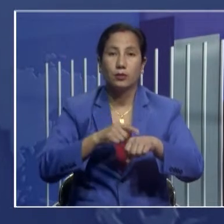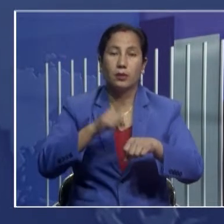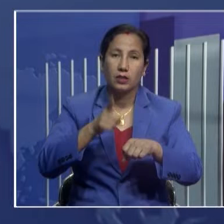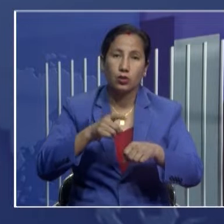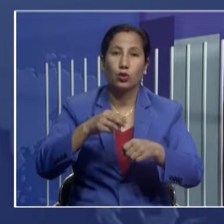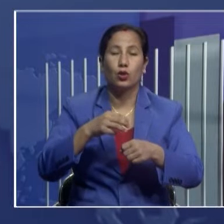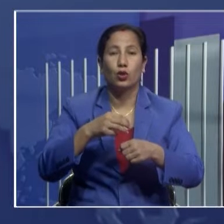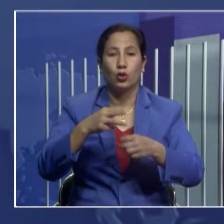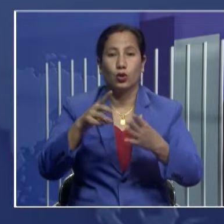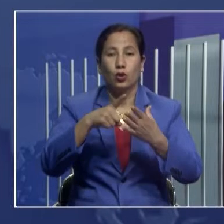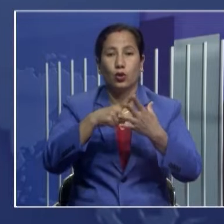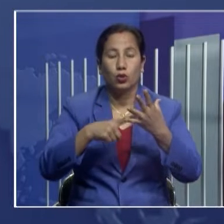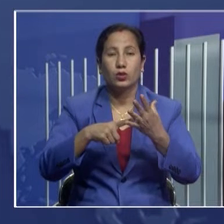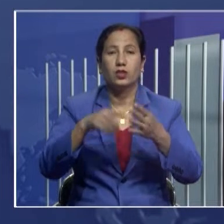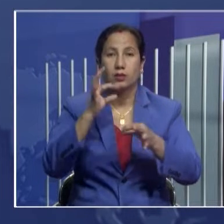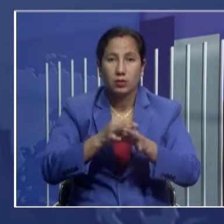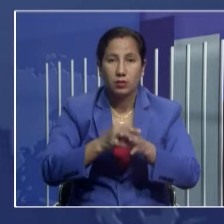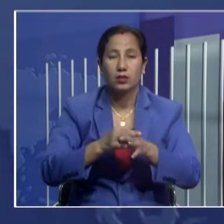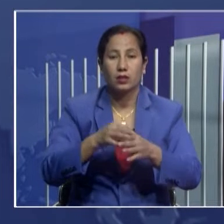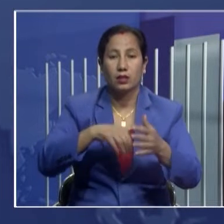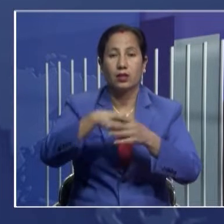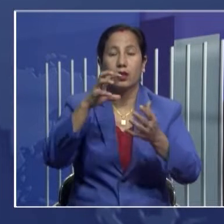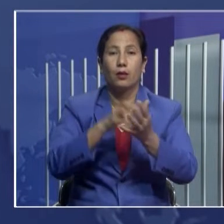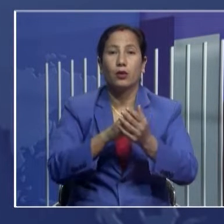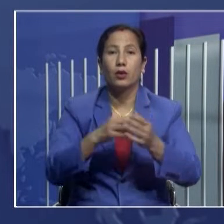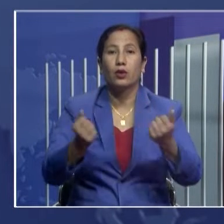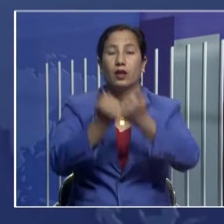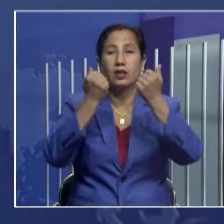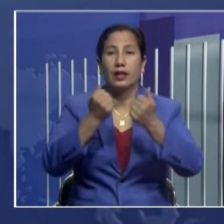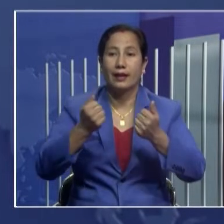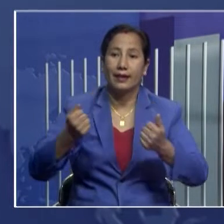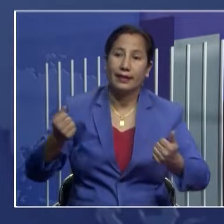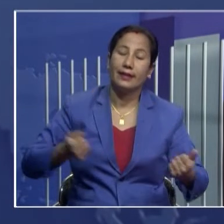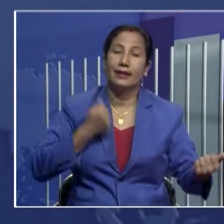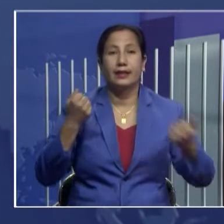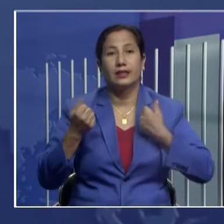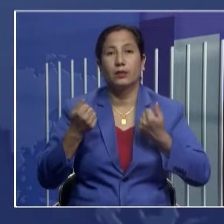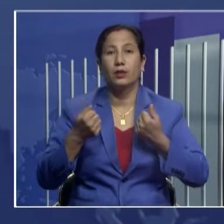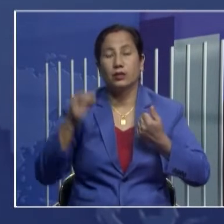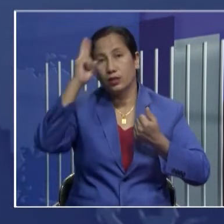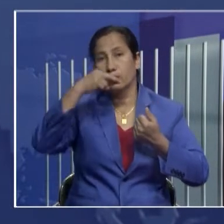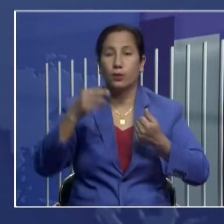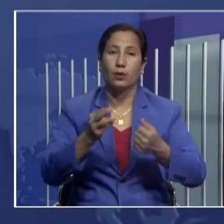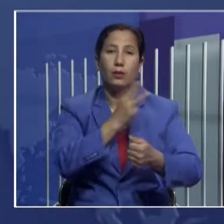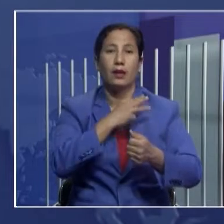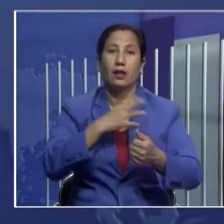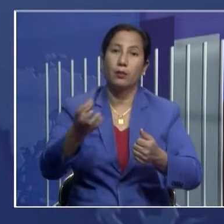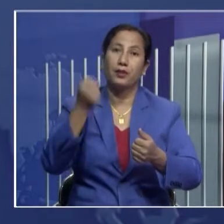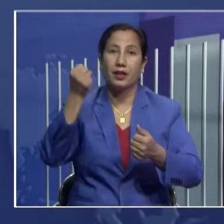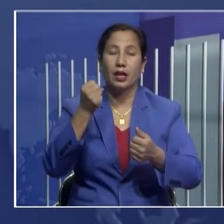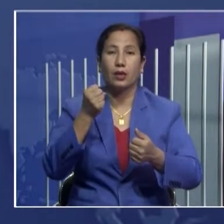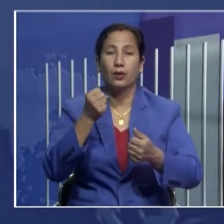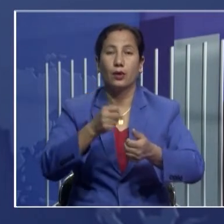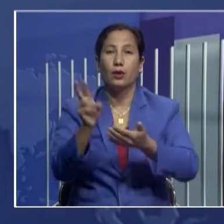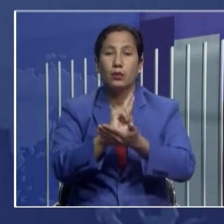त्यसको उचित व्यवस्थापन गर्न नसक्दा बुटवलको मोतीपुर घटनाले हिंसात्मक रूप लिएको मानव अधिकारको प्रतिवेदनले